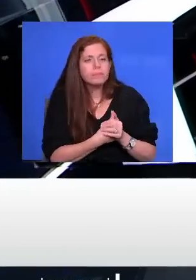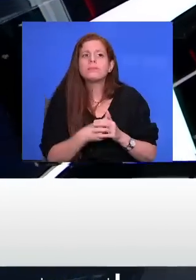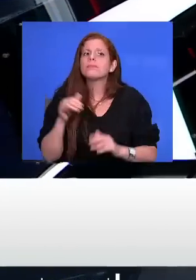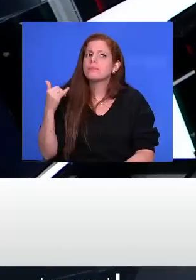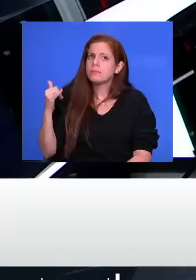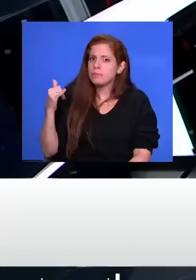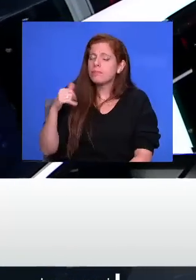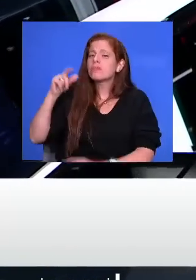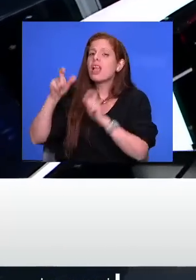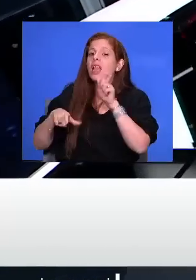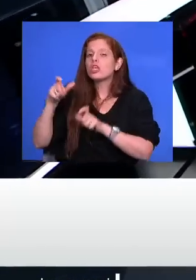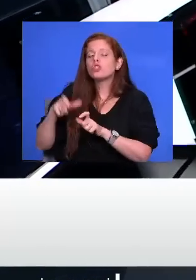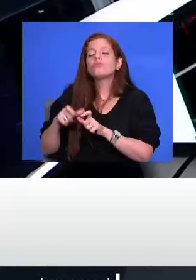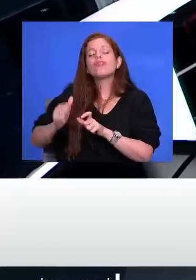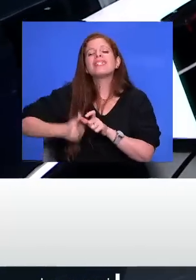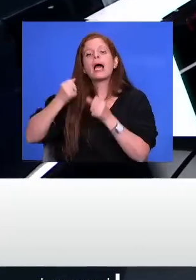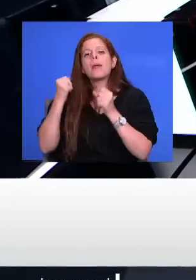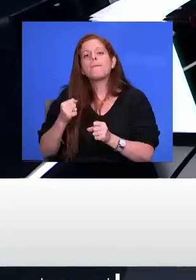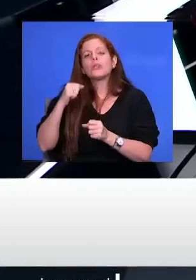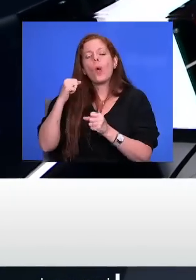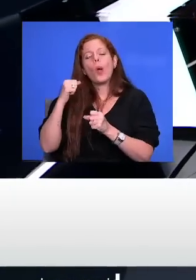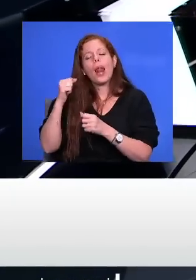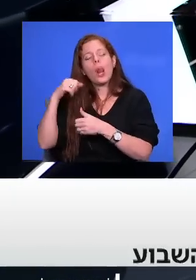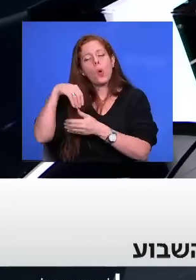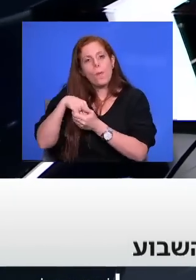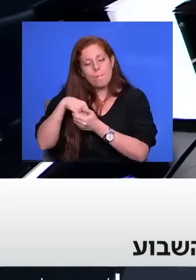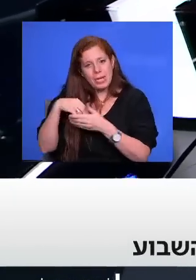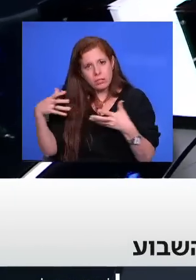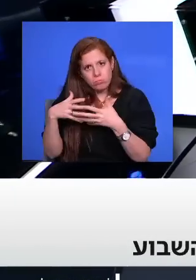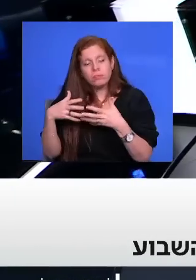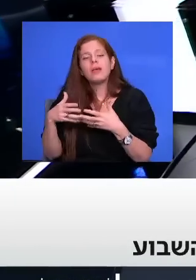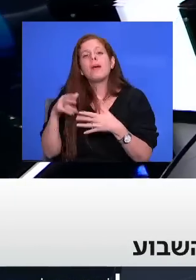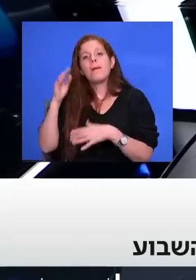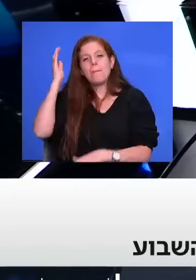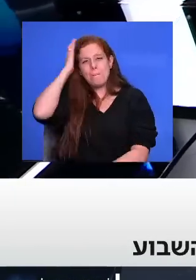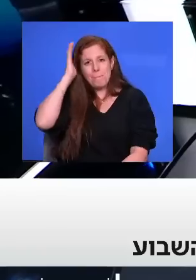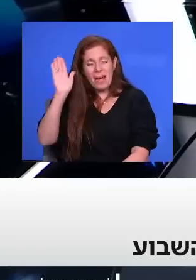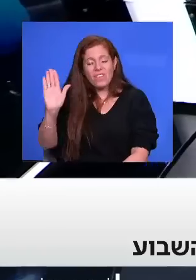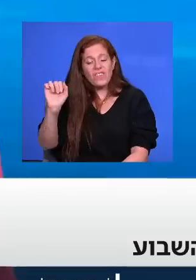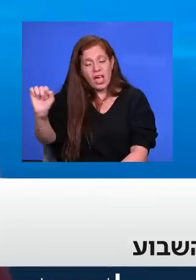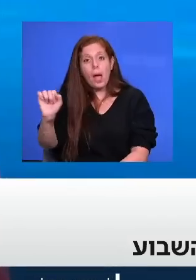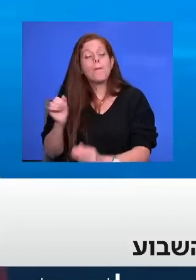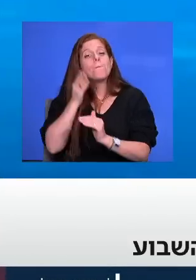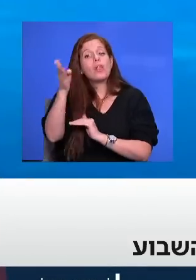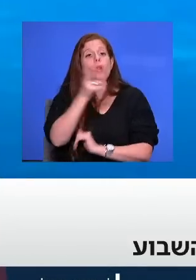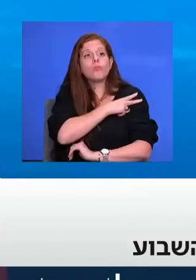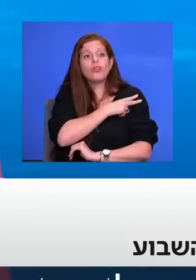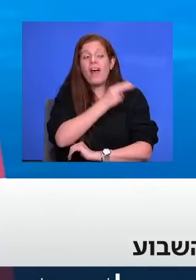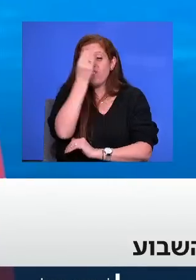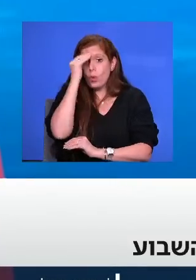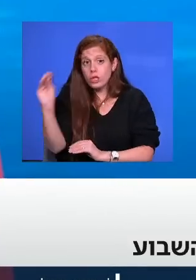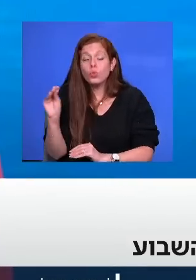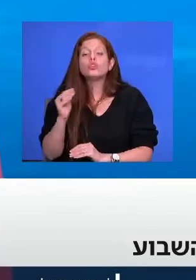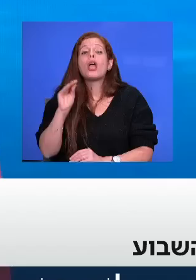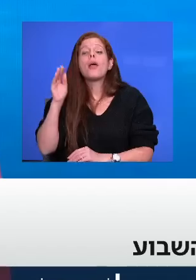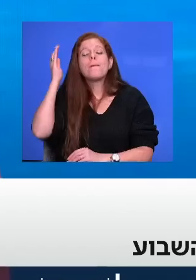אנשיו של השר לביטחון לאומי איתמר בן גביר פנו למשטרה בשבוע שעבר והודיעו להם כי בכוונתו של בן גביר לעלות